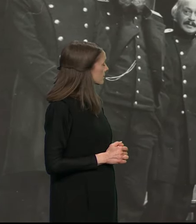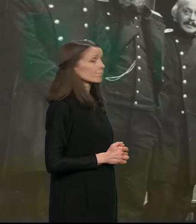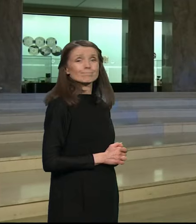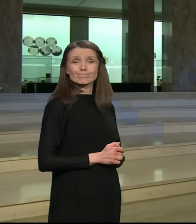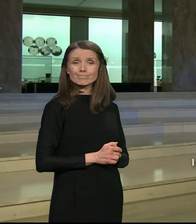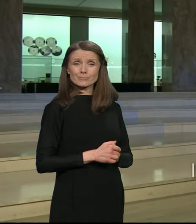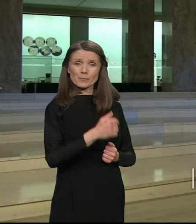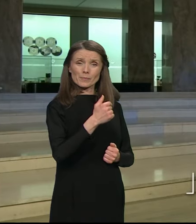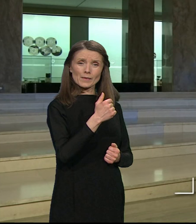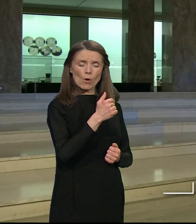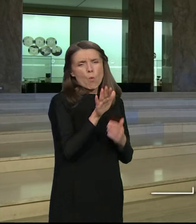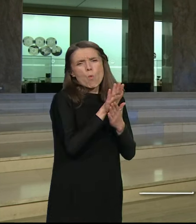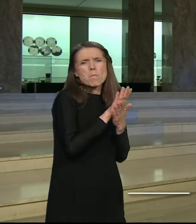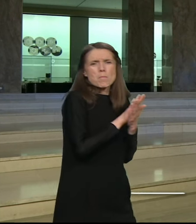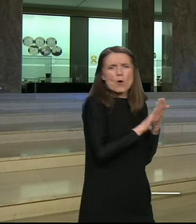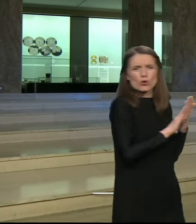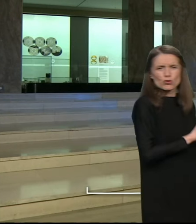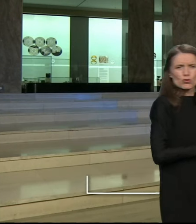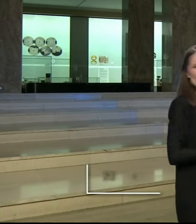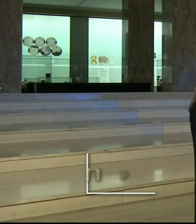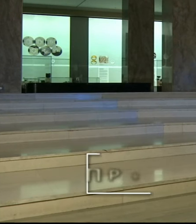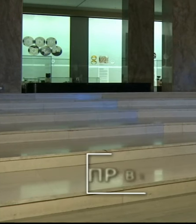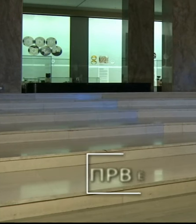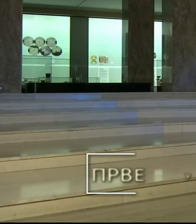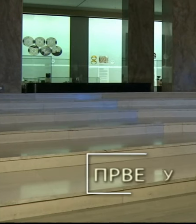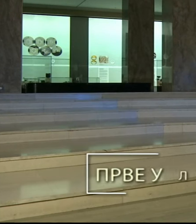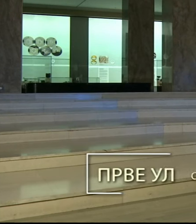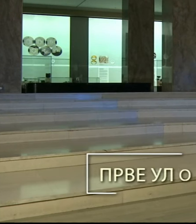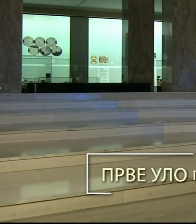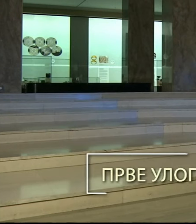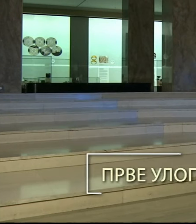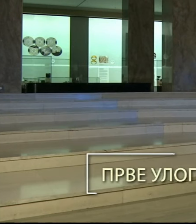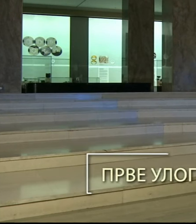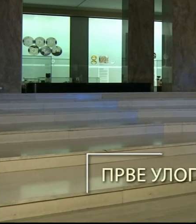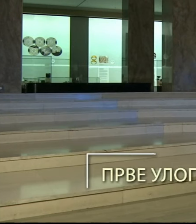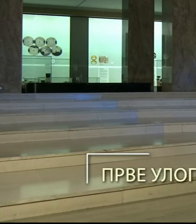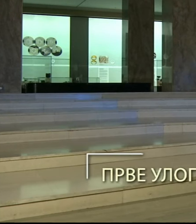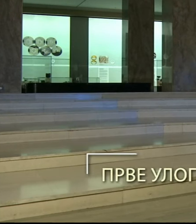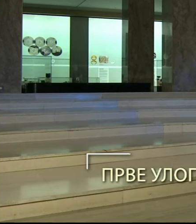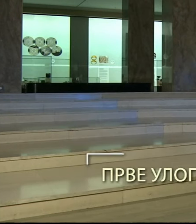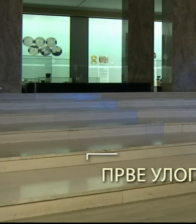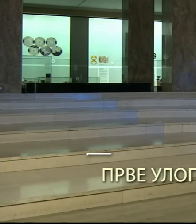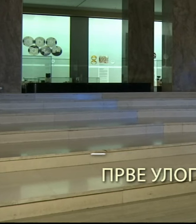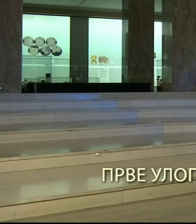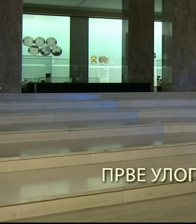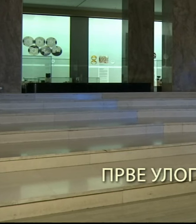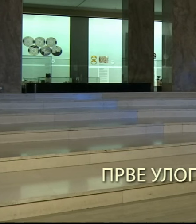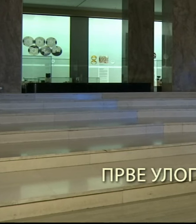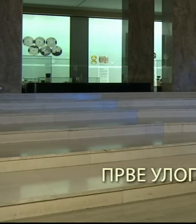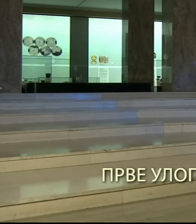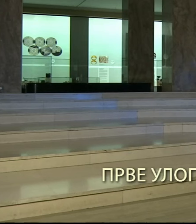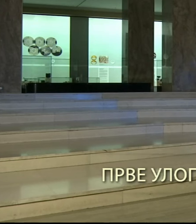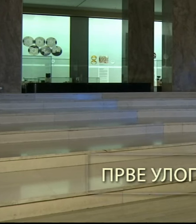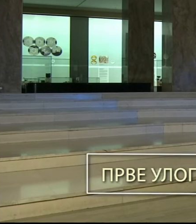Meni su u početku davali uloge heroina. Valjda sam ja tako izgledala i bila, onako, što bi rekli, lepo